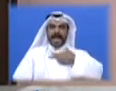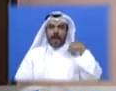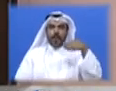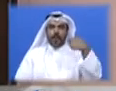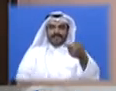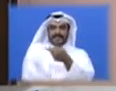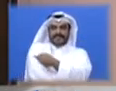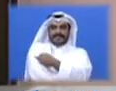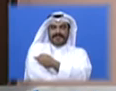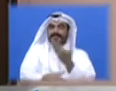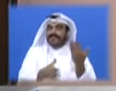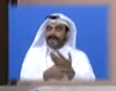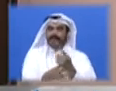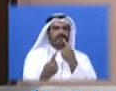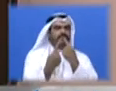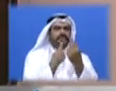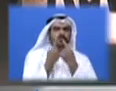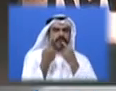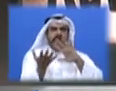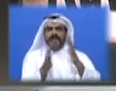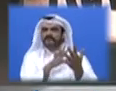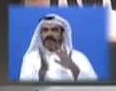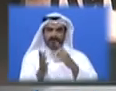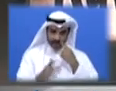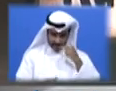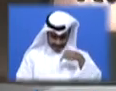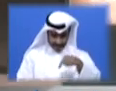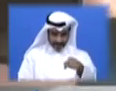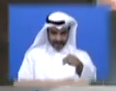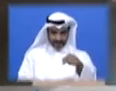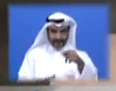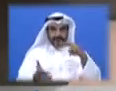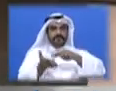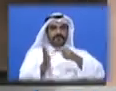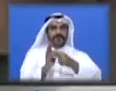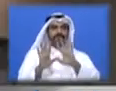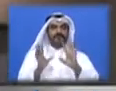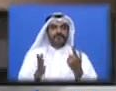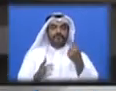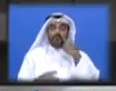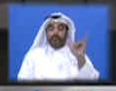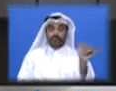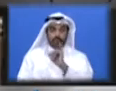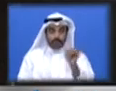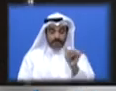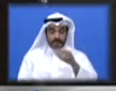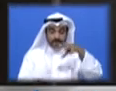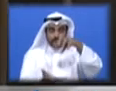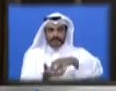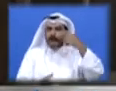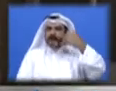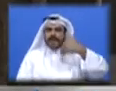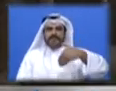للتنسيق لحل مشاكل الدكاترة وهمومهم. الجمعية الطبية الكويتية تعتبر المقر